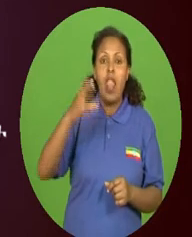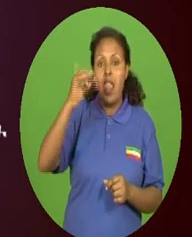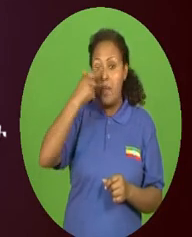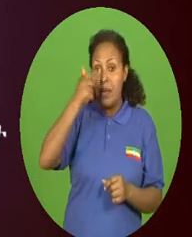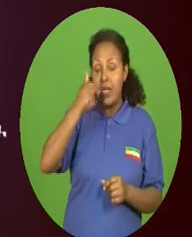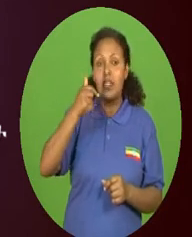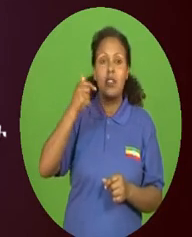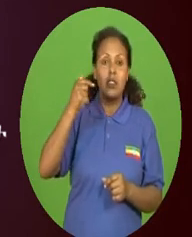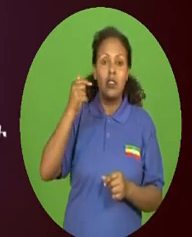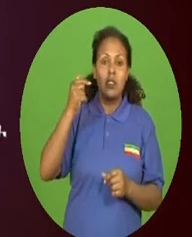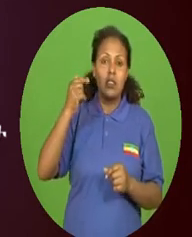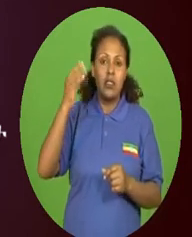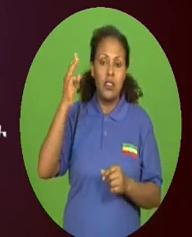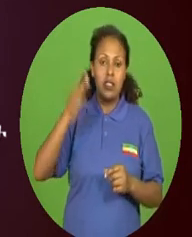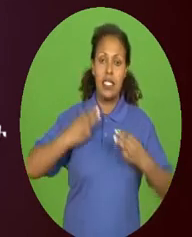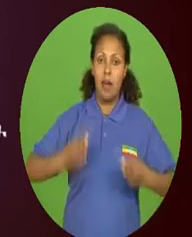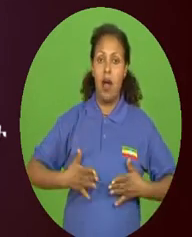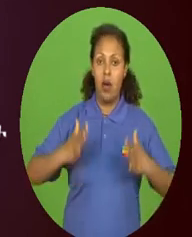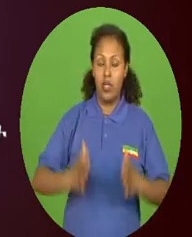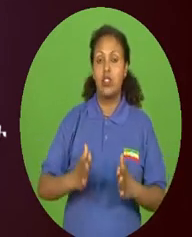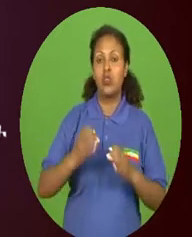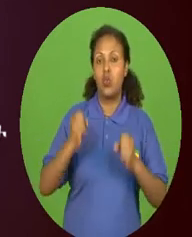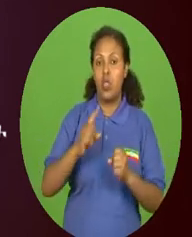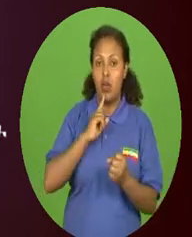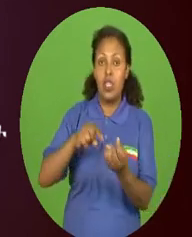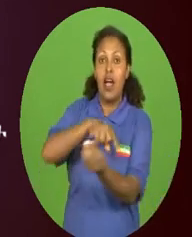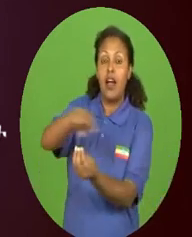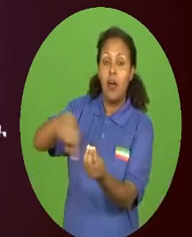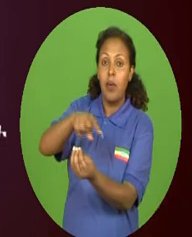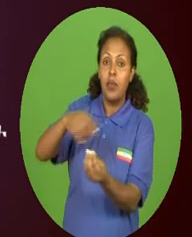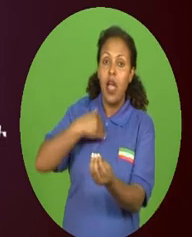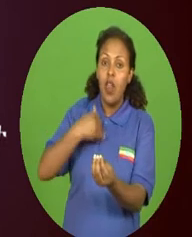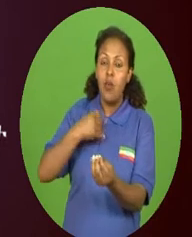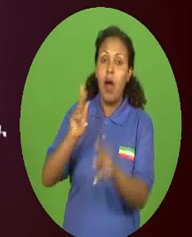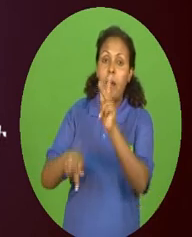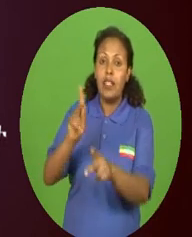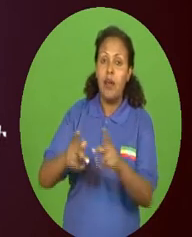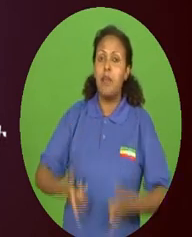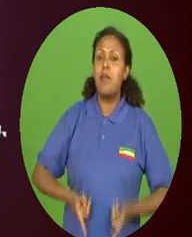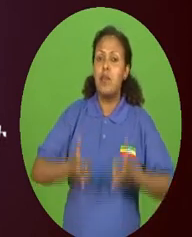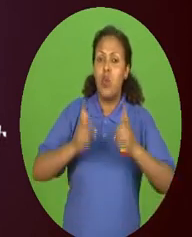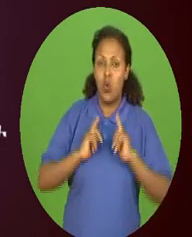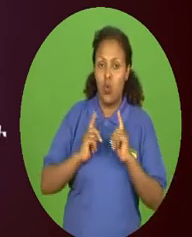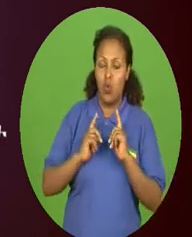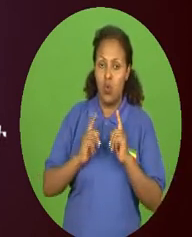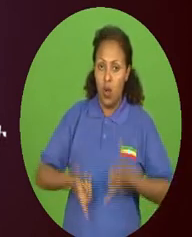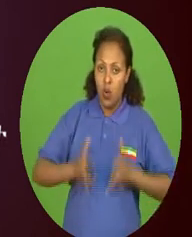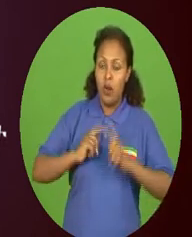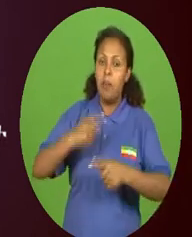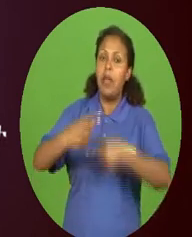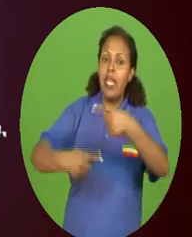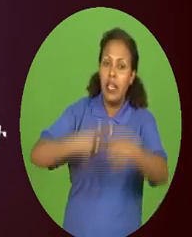ቋንቋን ለመልመድ የሚያበቃውን ሰብአዊ ችሎታ ነው። በሚያድግበት አካባቢ ካለው ማህበረሰብ